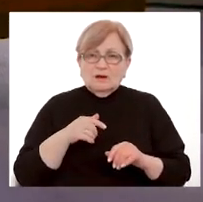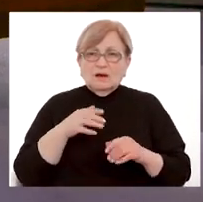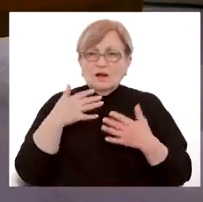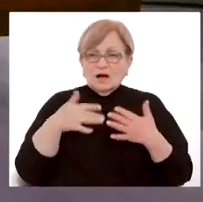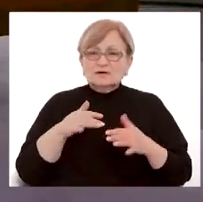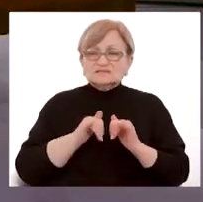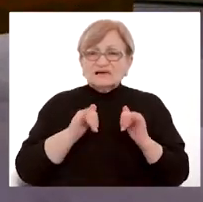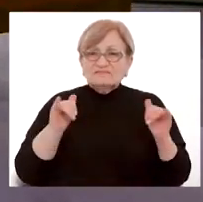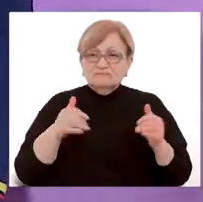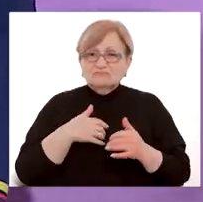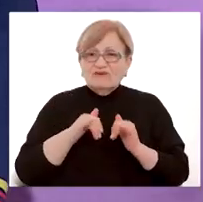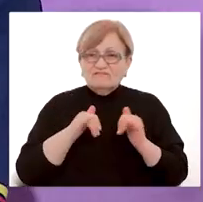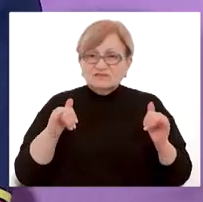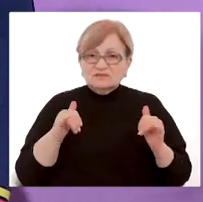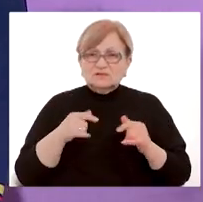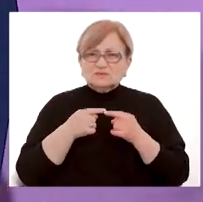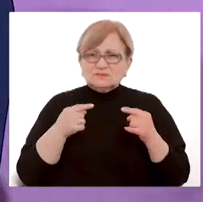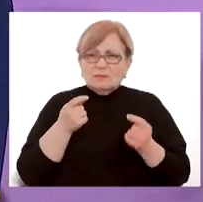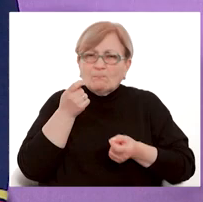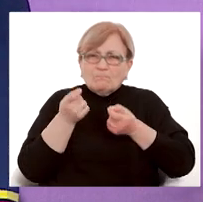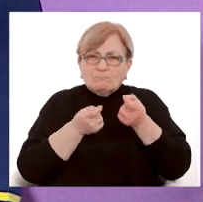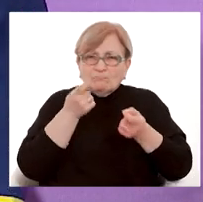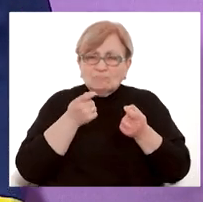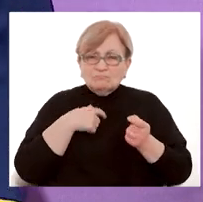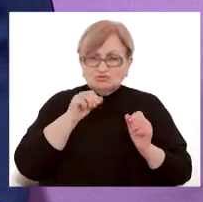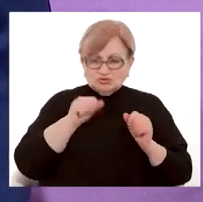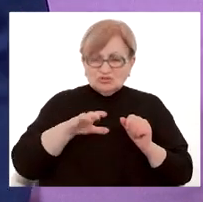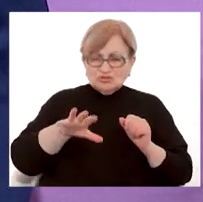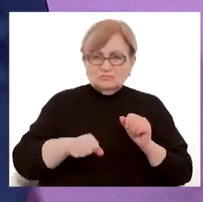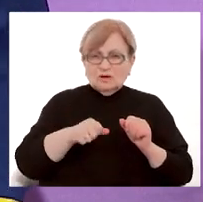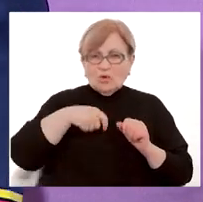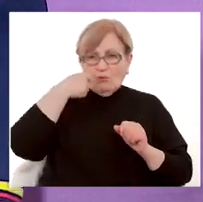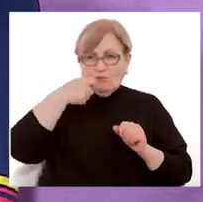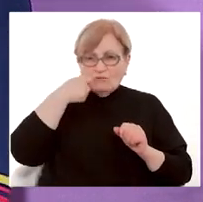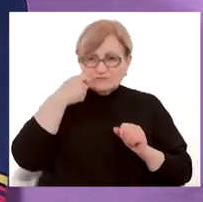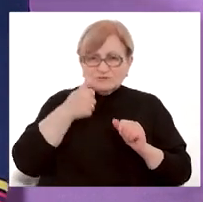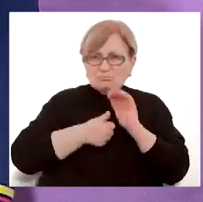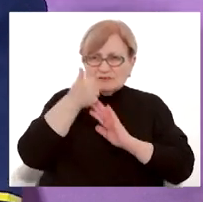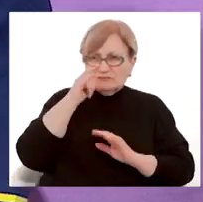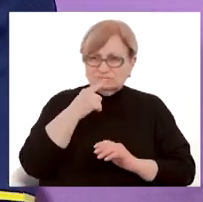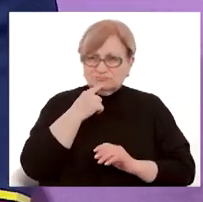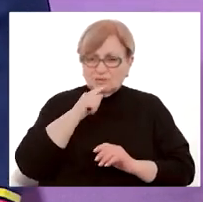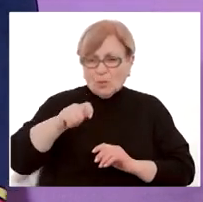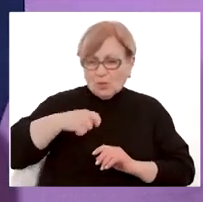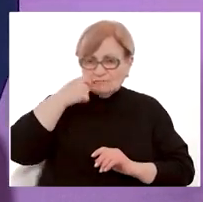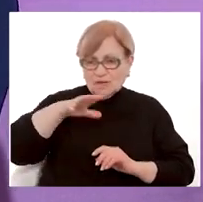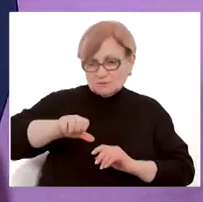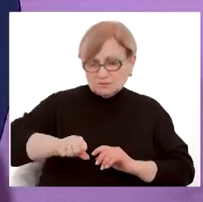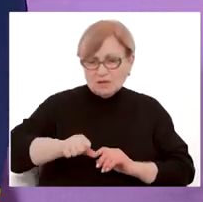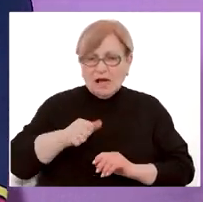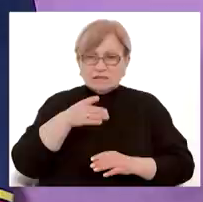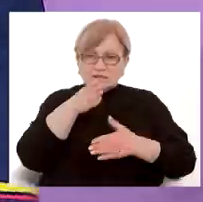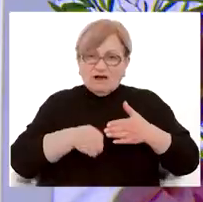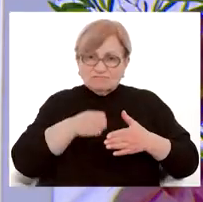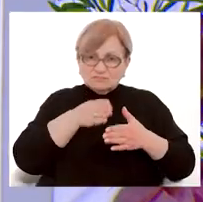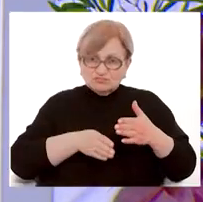მსხვილ მოტორულ უნარებს, რომელიც გულისხმობს, რომ აი თქვა შემეძლოს ხელში დავიჭირო კოვზი, მივიტანო პირთან ხოთან დავჭრა